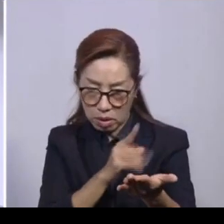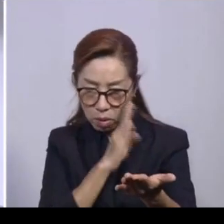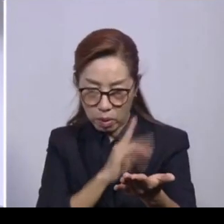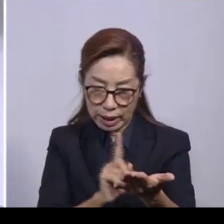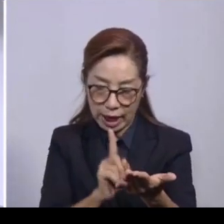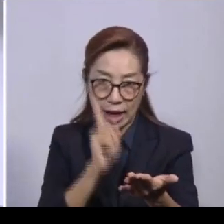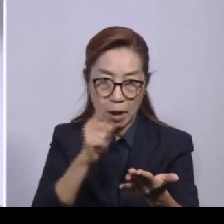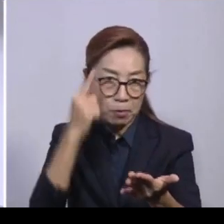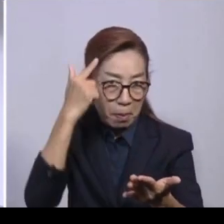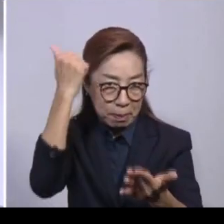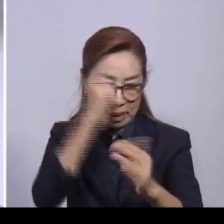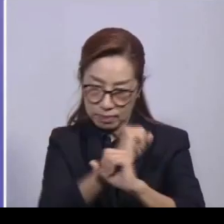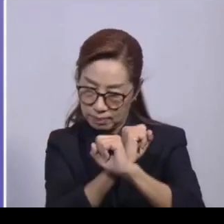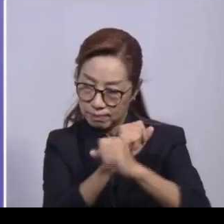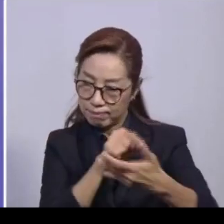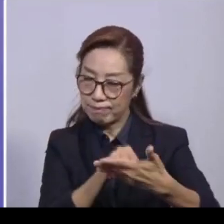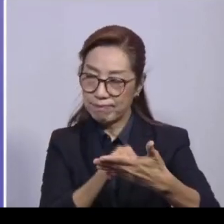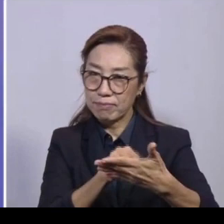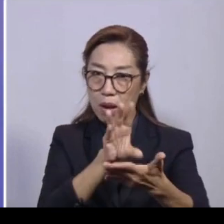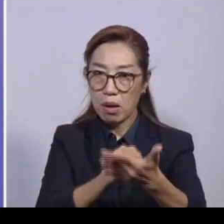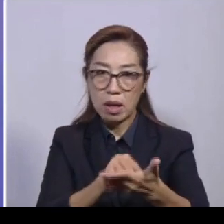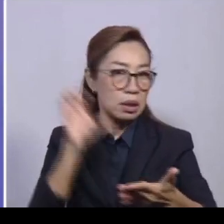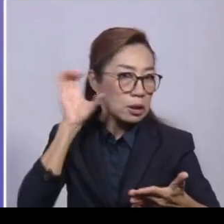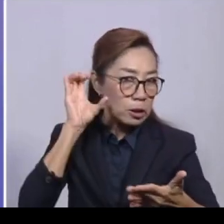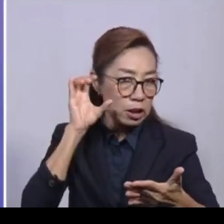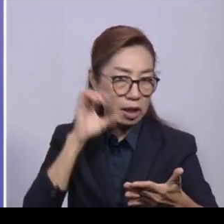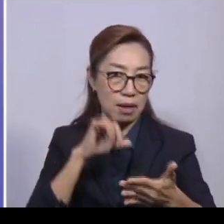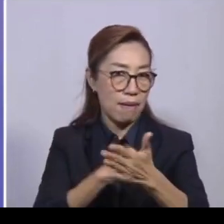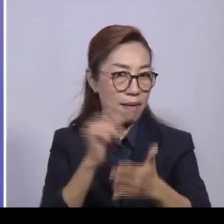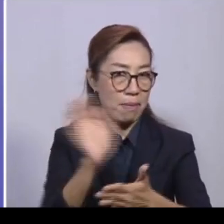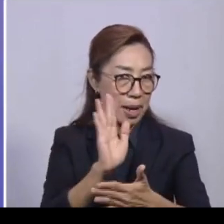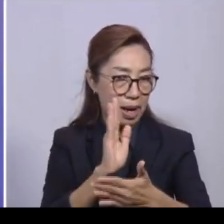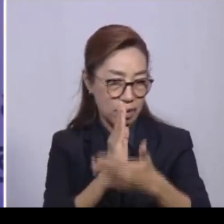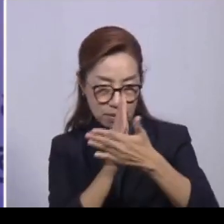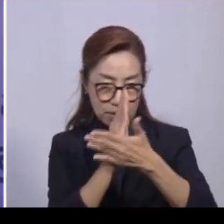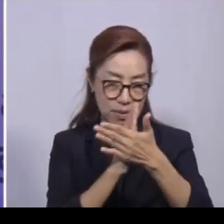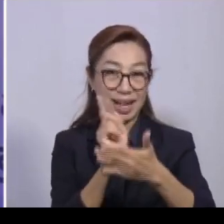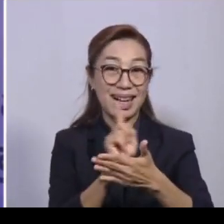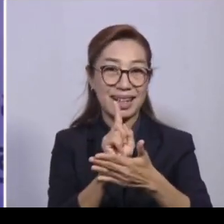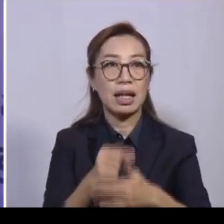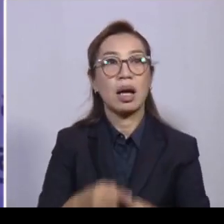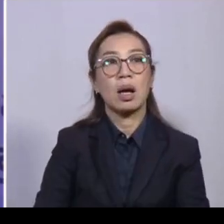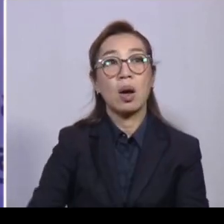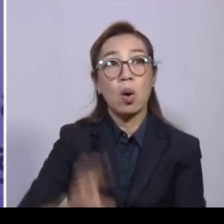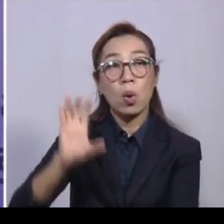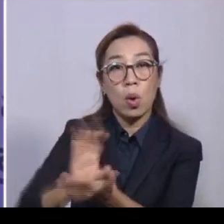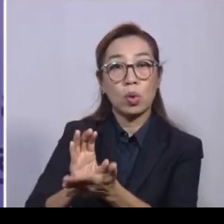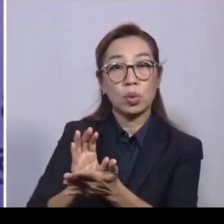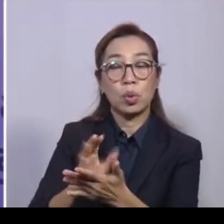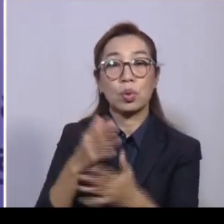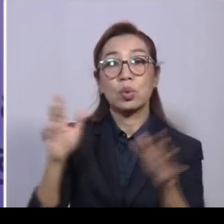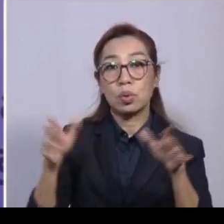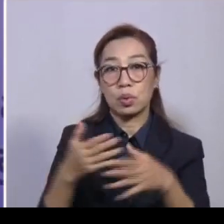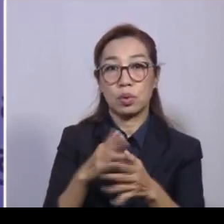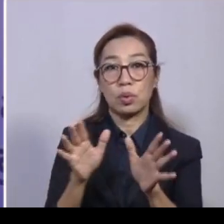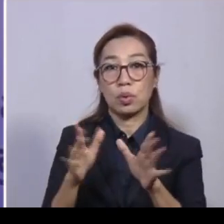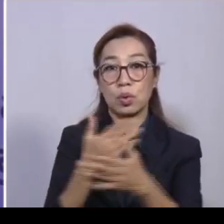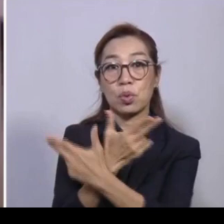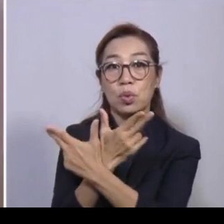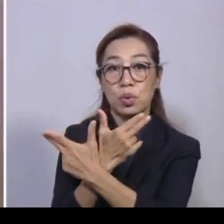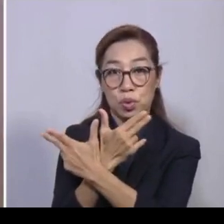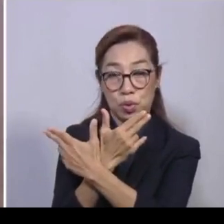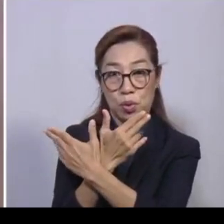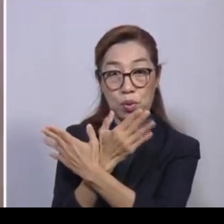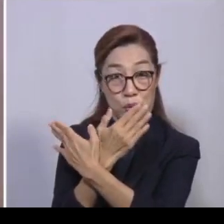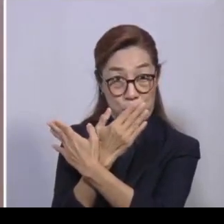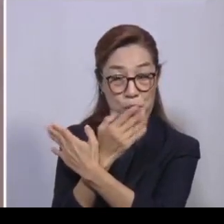างภูมิต้านทานในการรับฟังรับชมข้อมูลถือเป็นเรื่องสำคัญค่ะกองทุนสื่อร่วมกับอสมทและภาคีเครือข่ายระดมความคิด